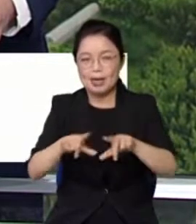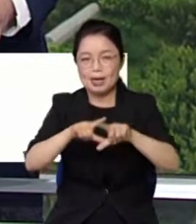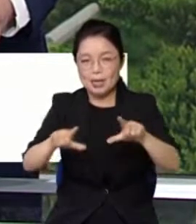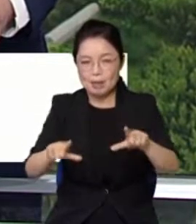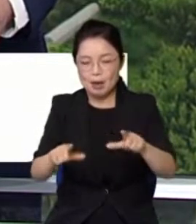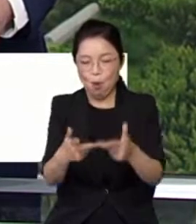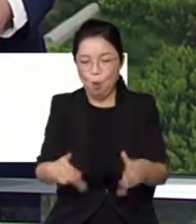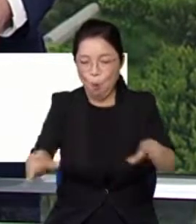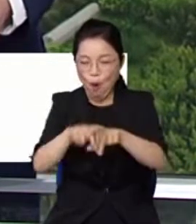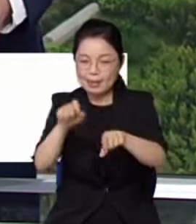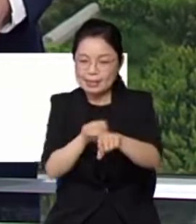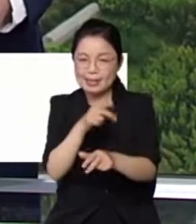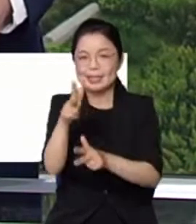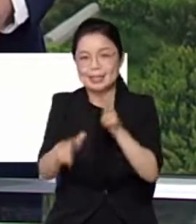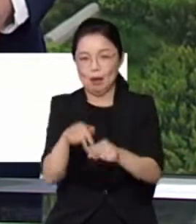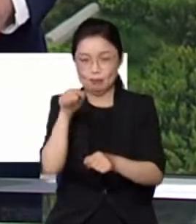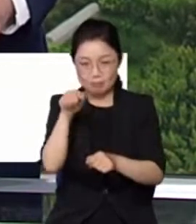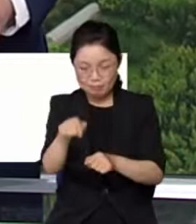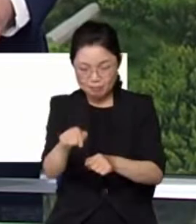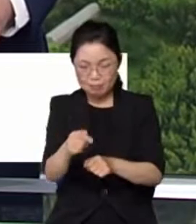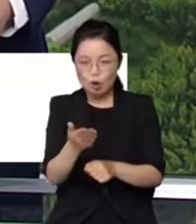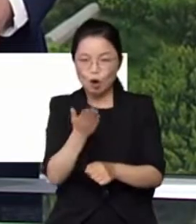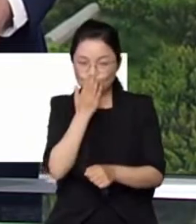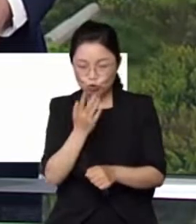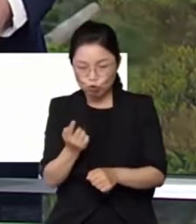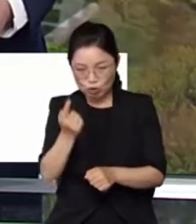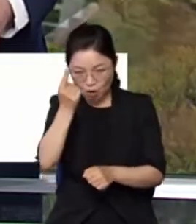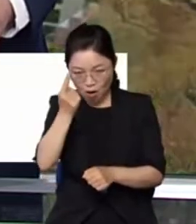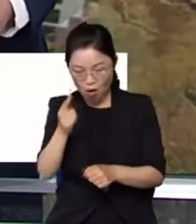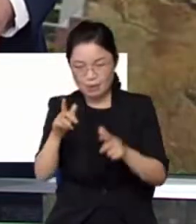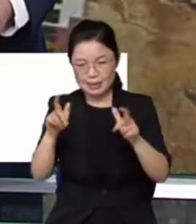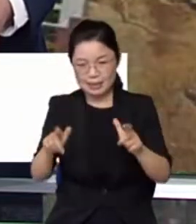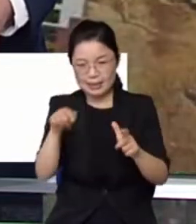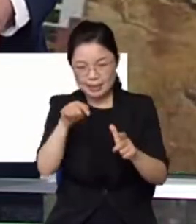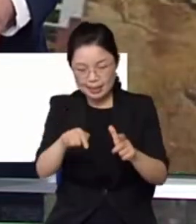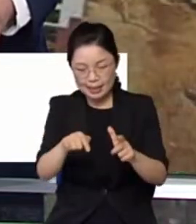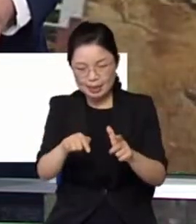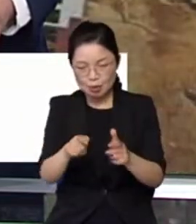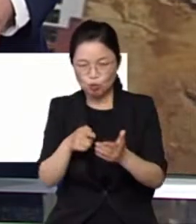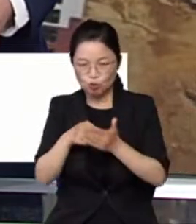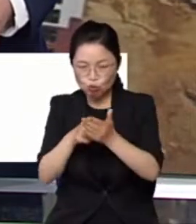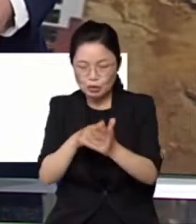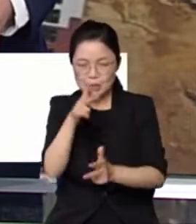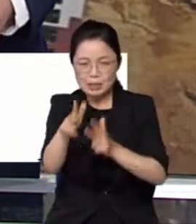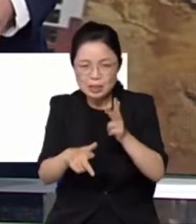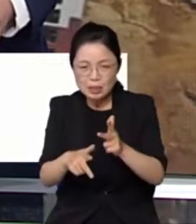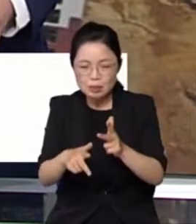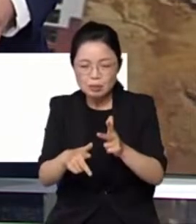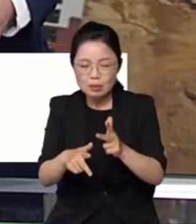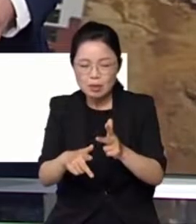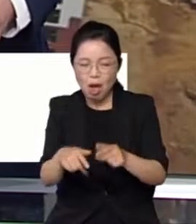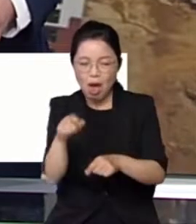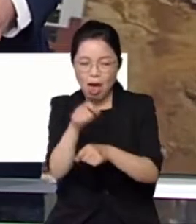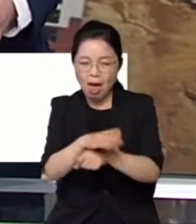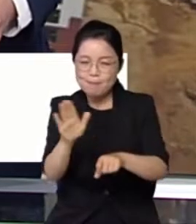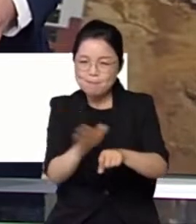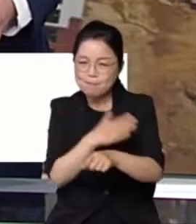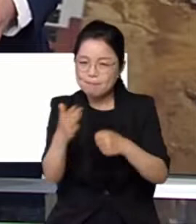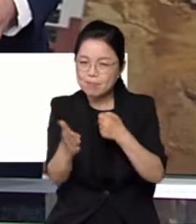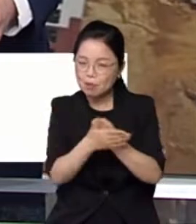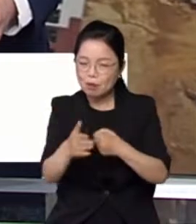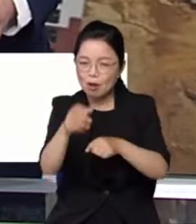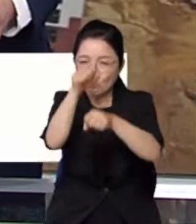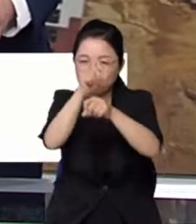공원 특례 사업 인데요 승선 씨가 민간자본 수천억 을 끌어들여 추진하고 있는 이 사업이 어이없는 행정으로 무산될 위기에